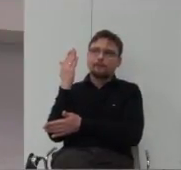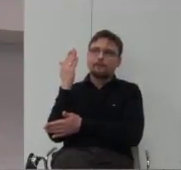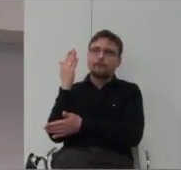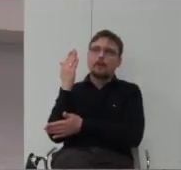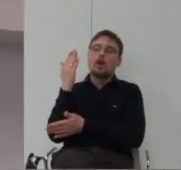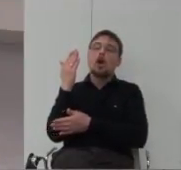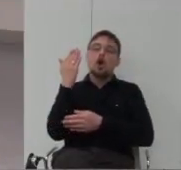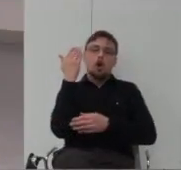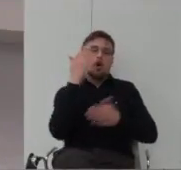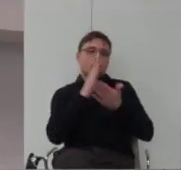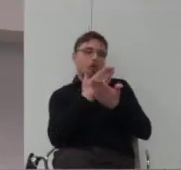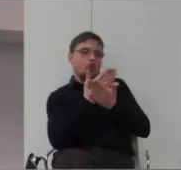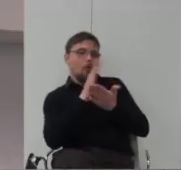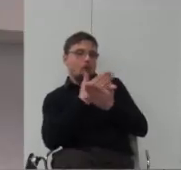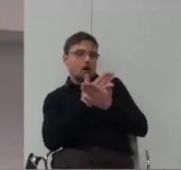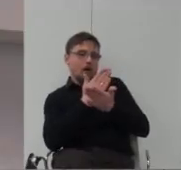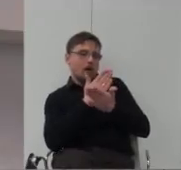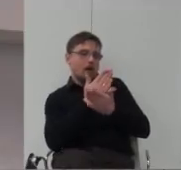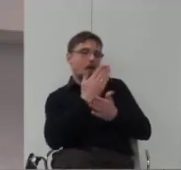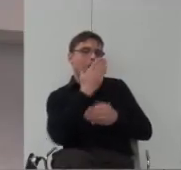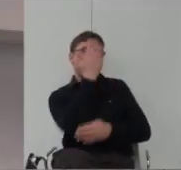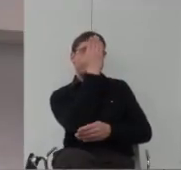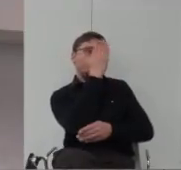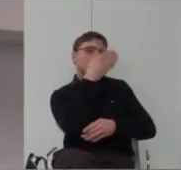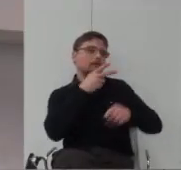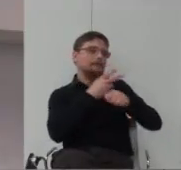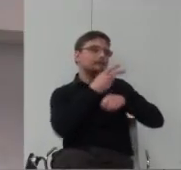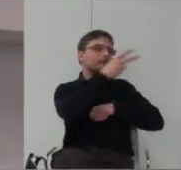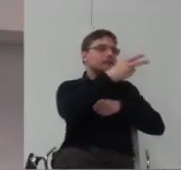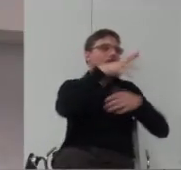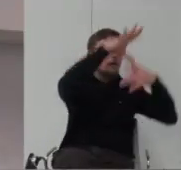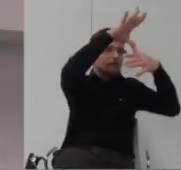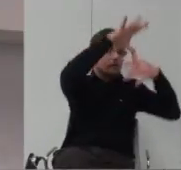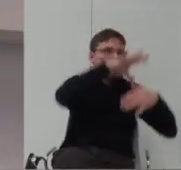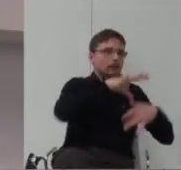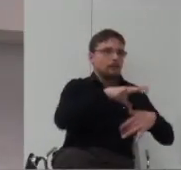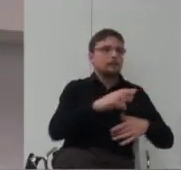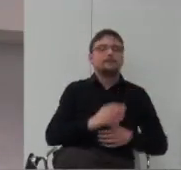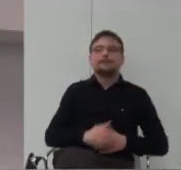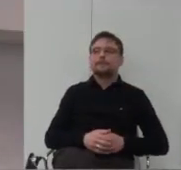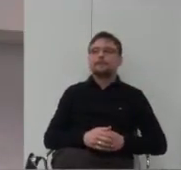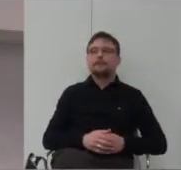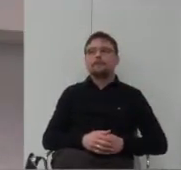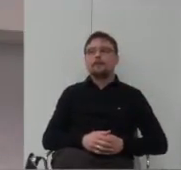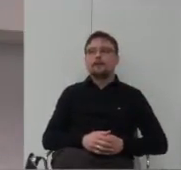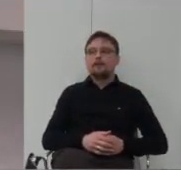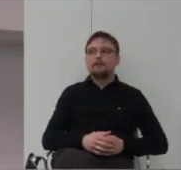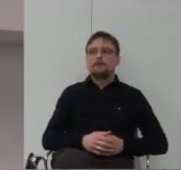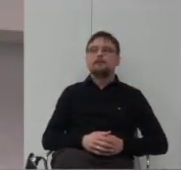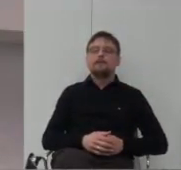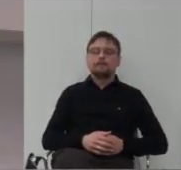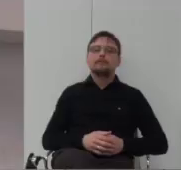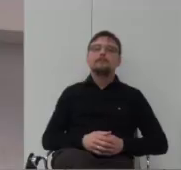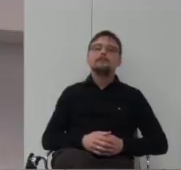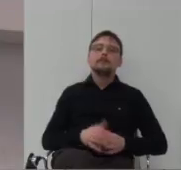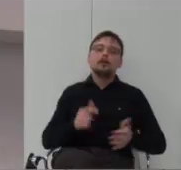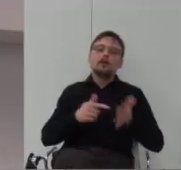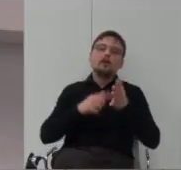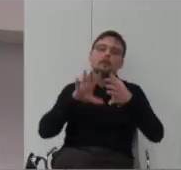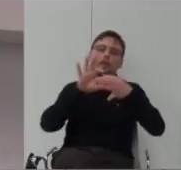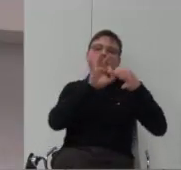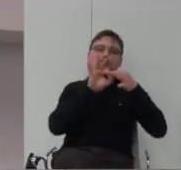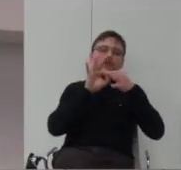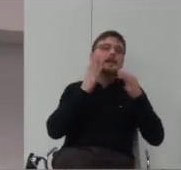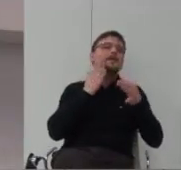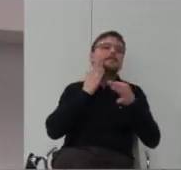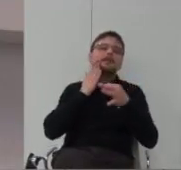w mieszkaniach są dodatkowe okna, które są z kuchni, które są skierowane do klatek schodowych. I to jest rozwiązanie,